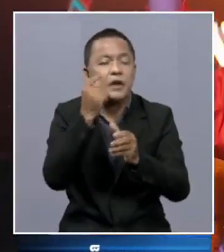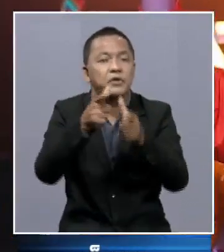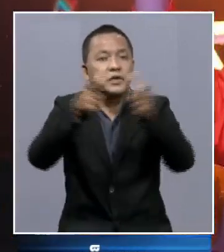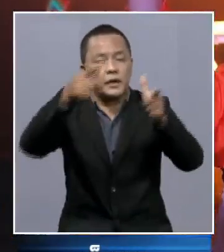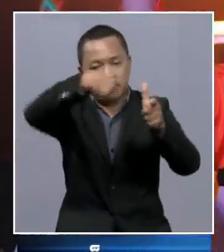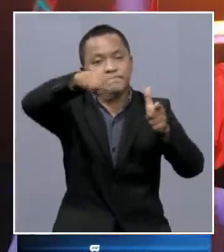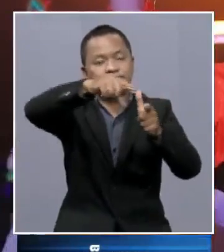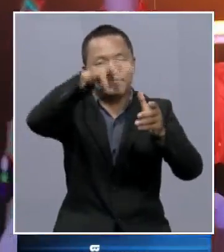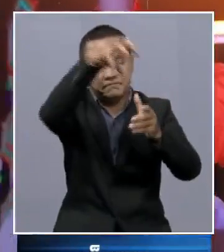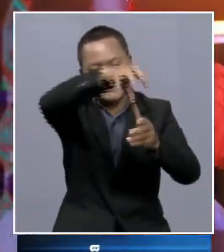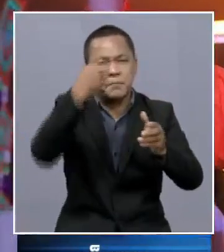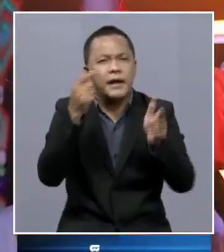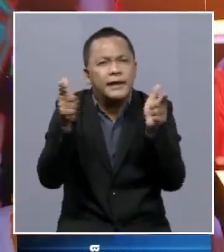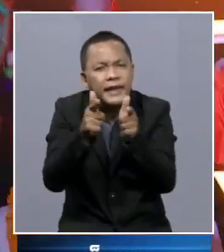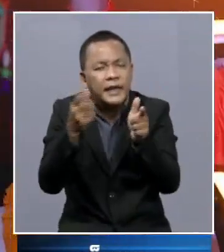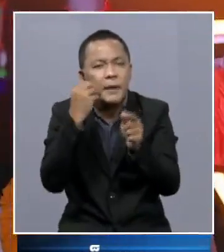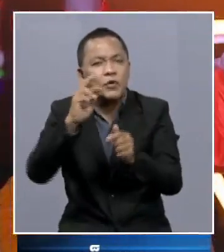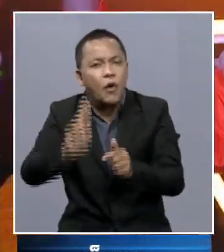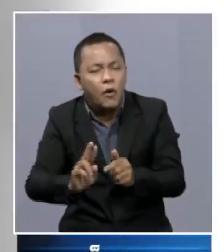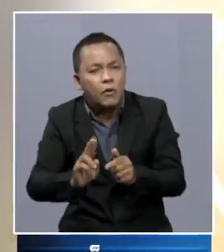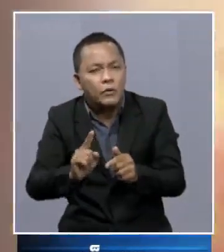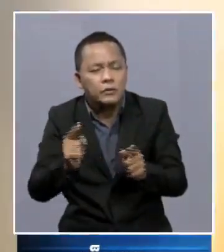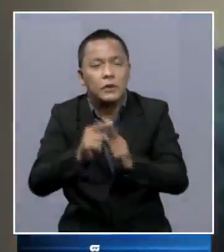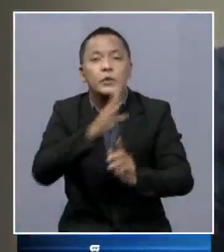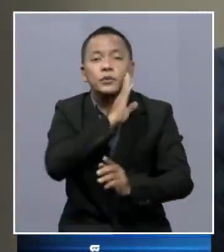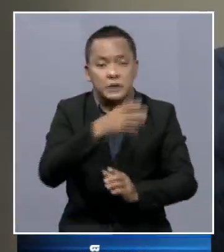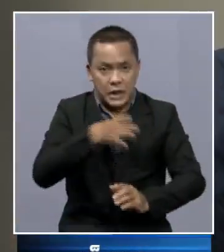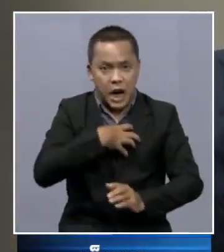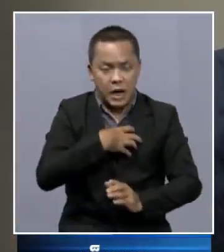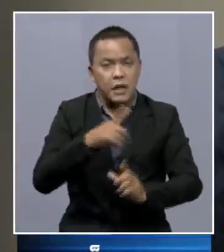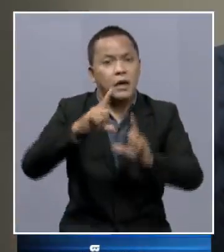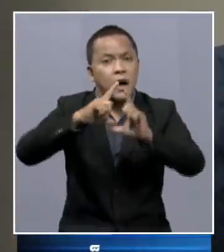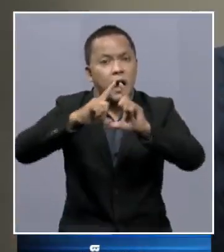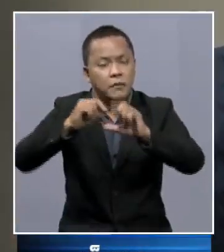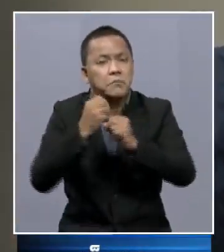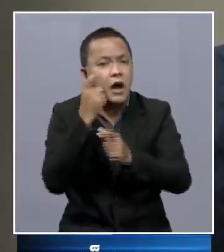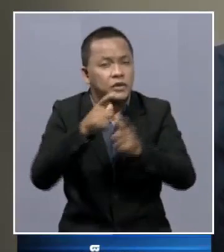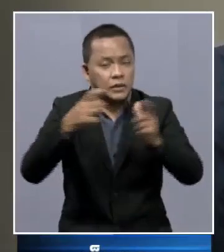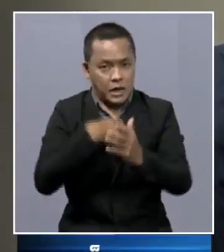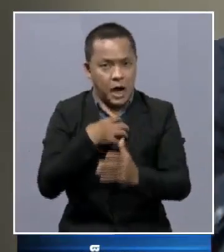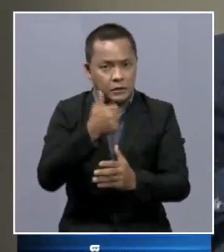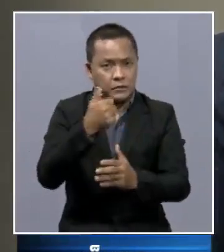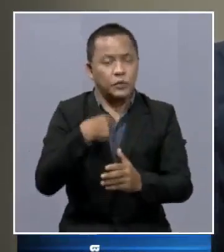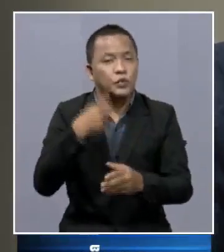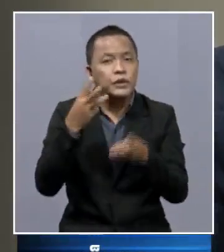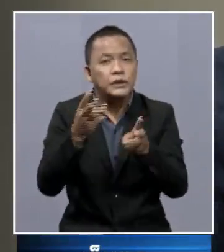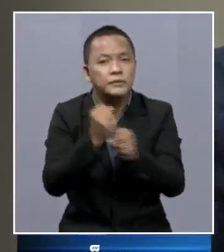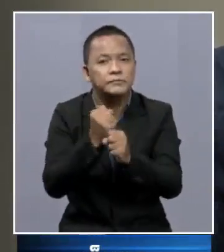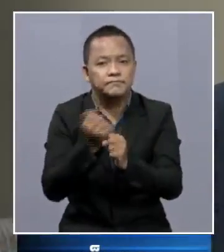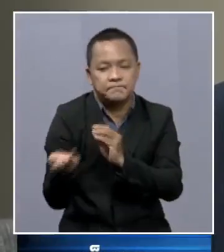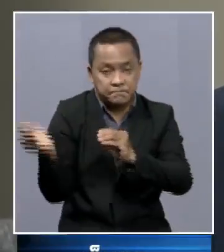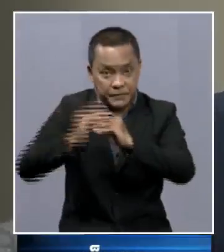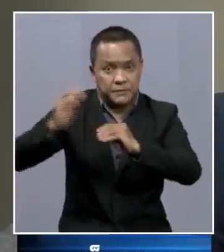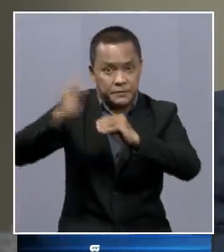บ Lamborghiniมมบ้านเล็ บานล้องถามว่าถ้าเขาอยากแัชนะบานใหญ่ข้มาบาง เคาทำแม่เขากต้กเกะแมาไ